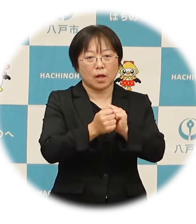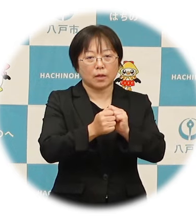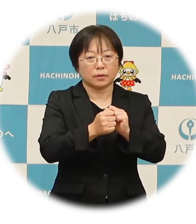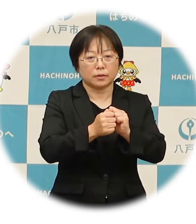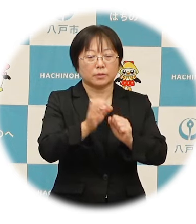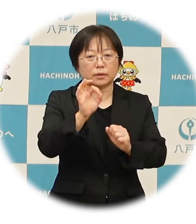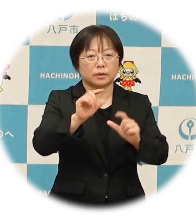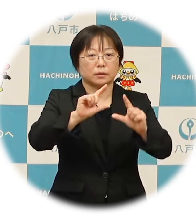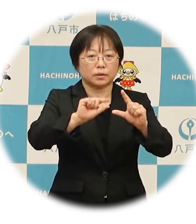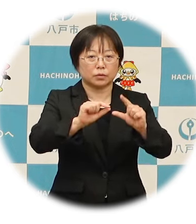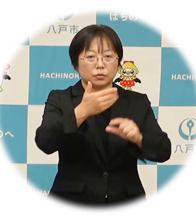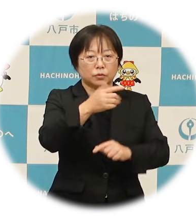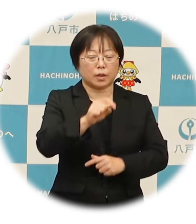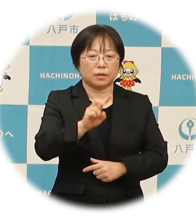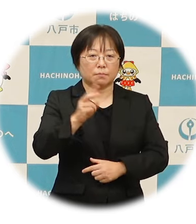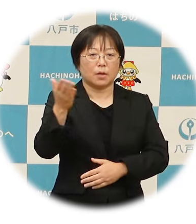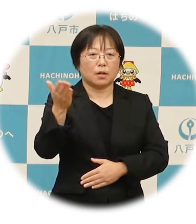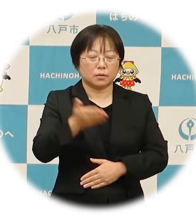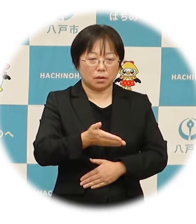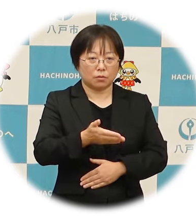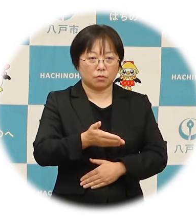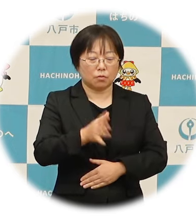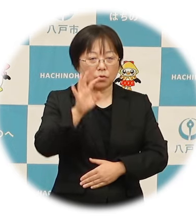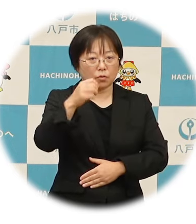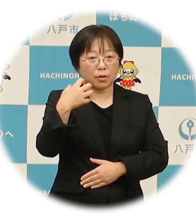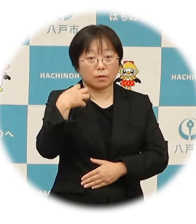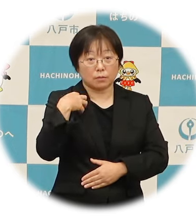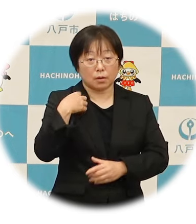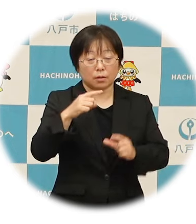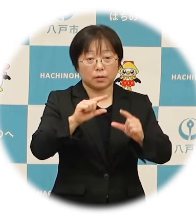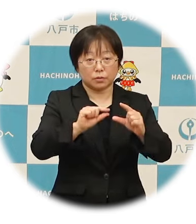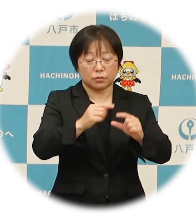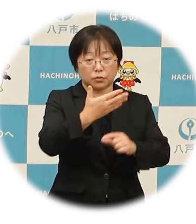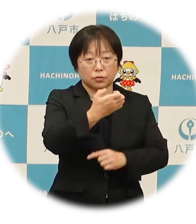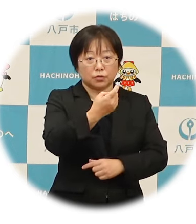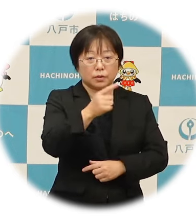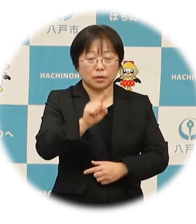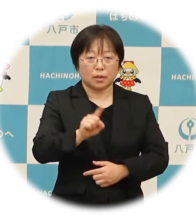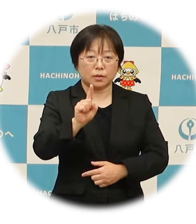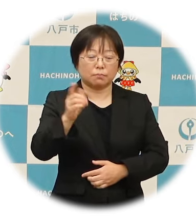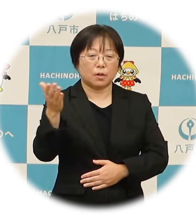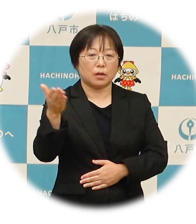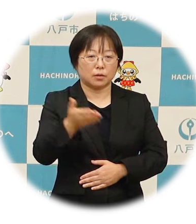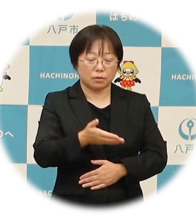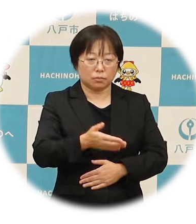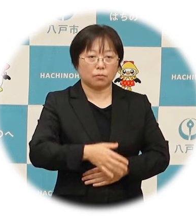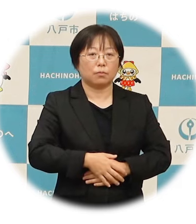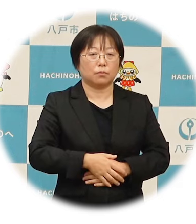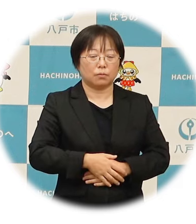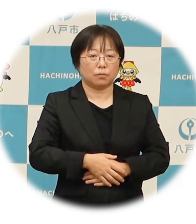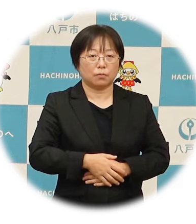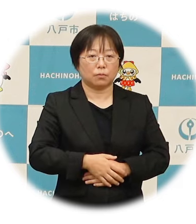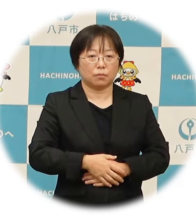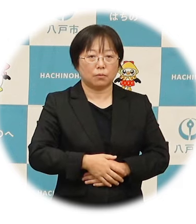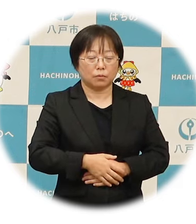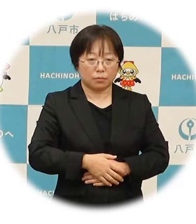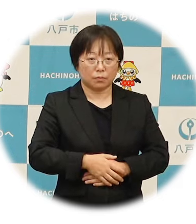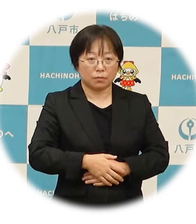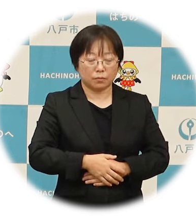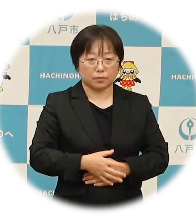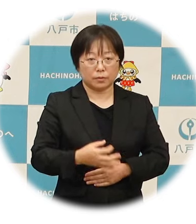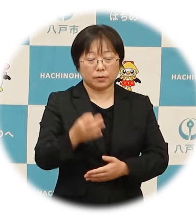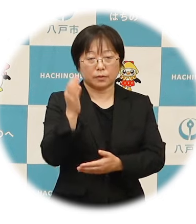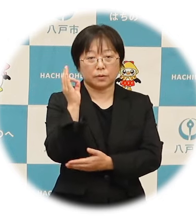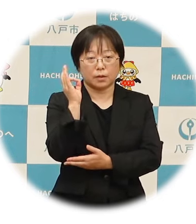が 9.2%、将来負担比率が 91.1% となり、財政健全化